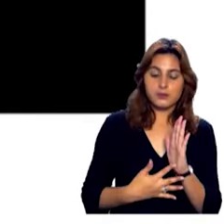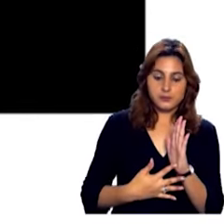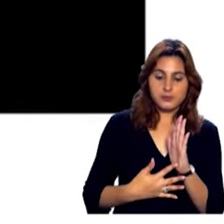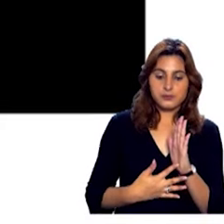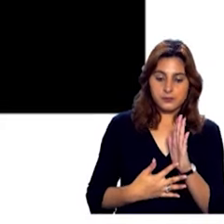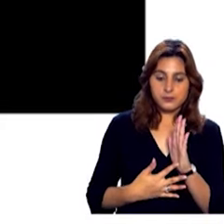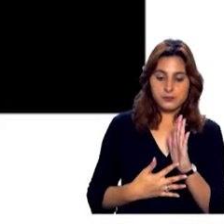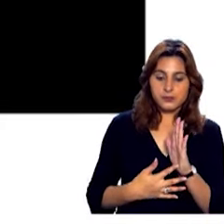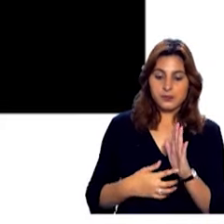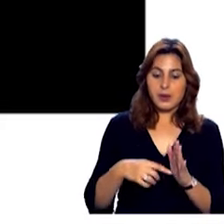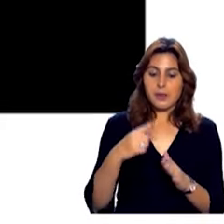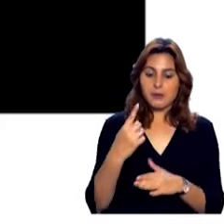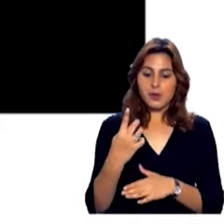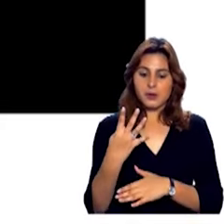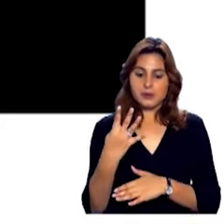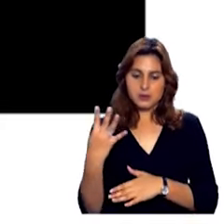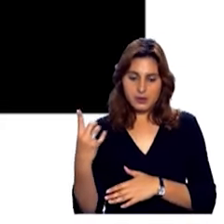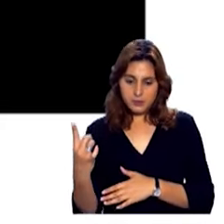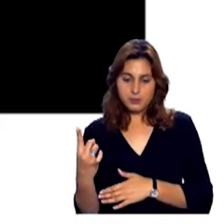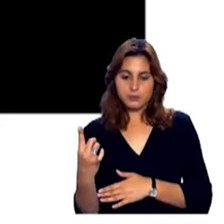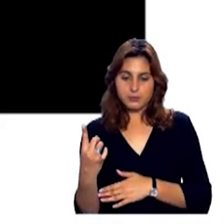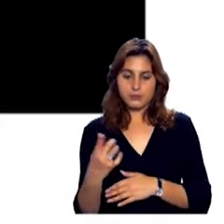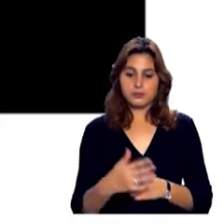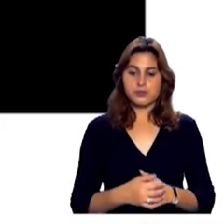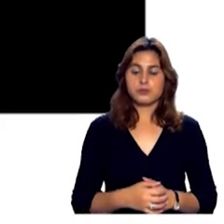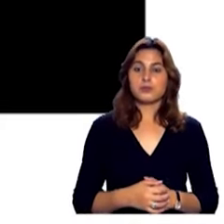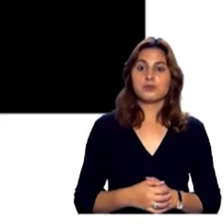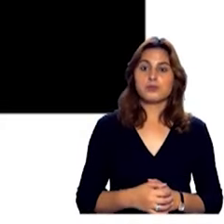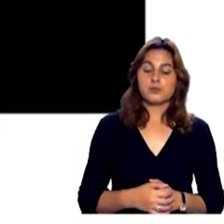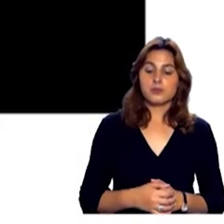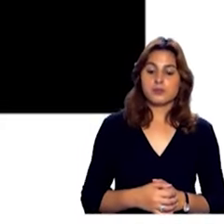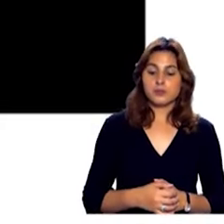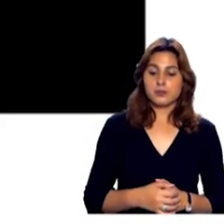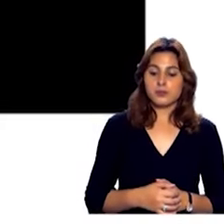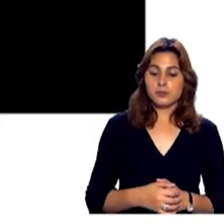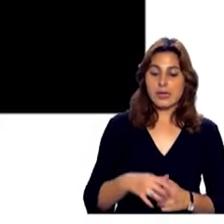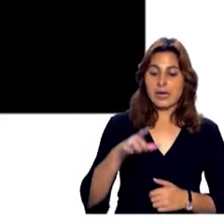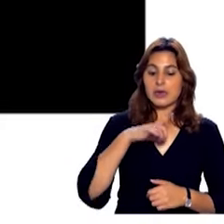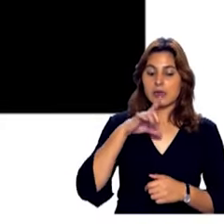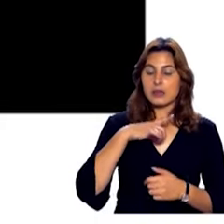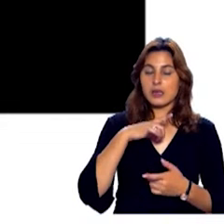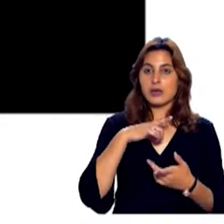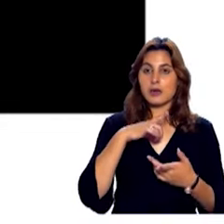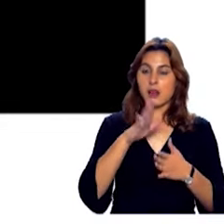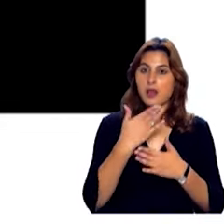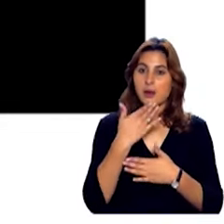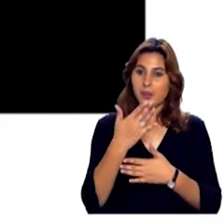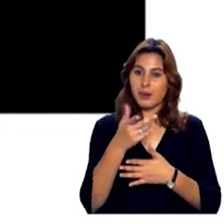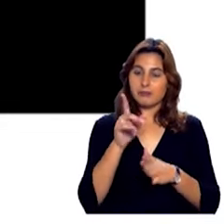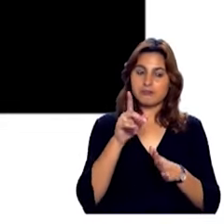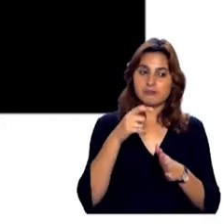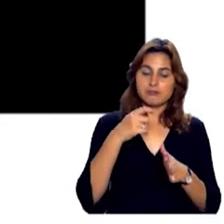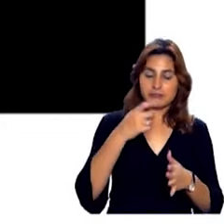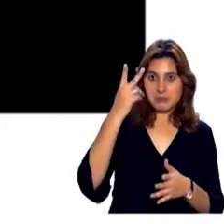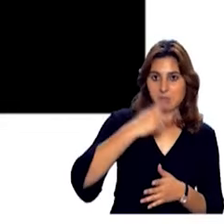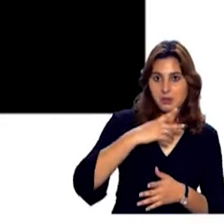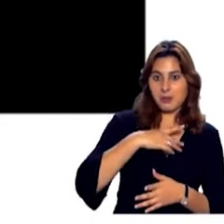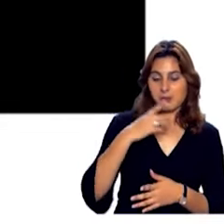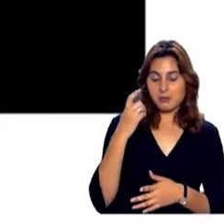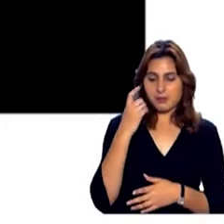Della costituzione in epoca fascista e in particolare e Ancora in vigore l'articolo